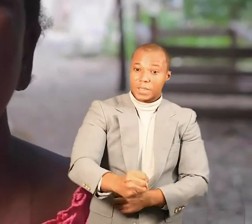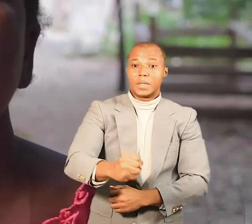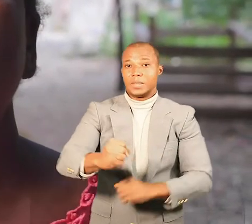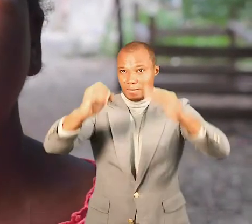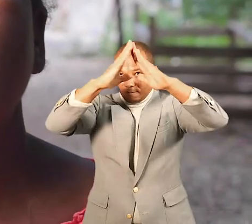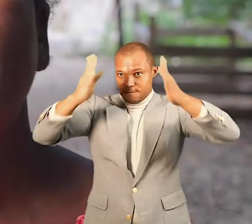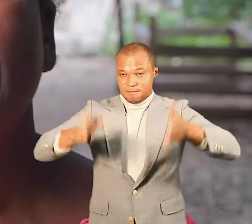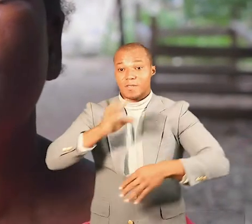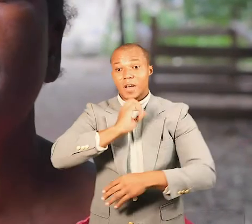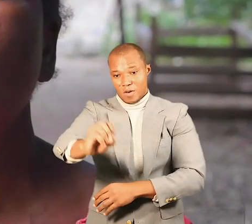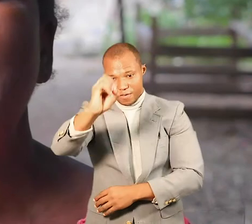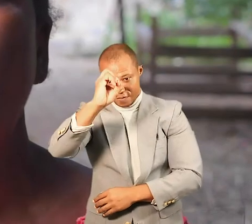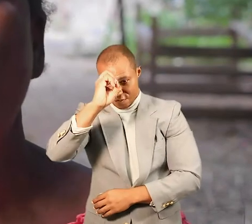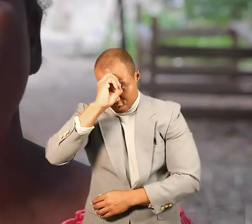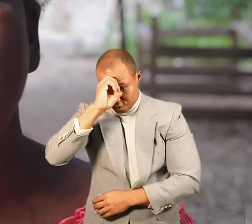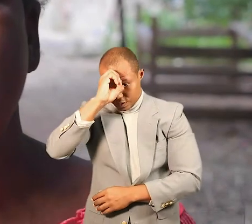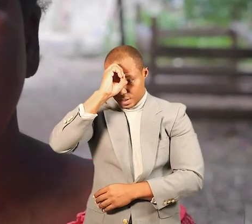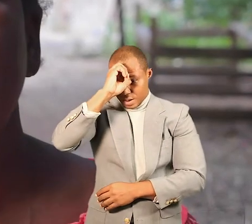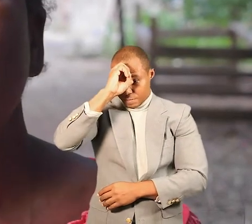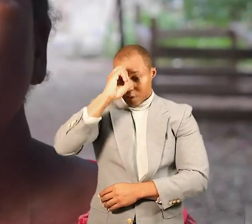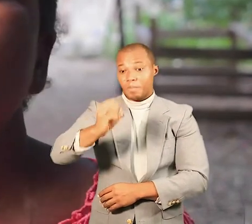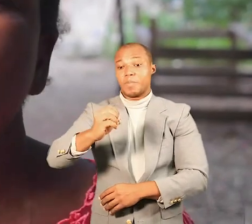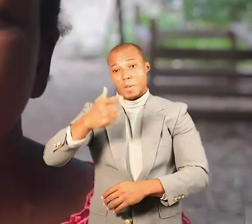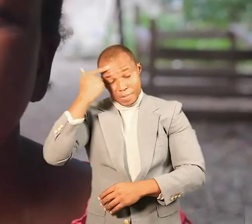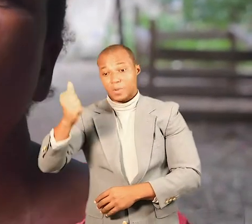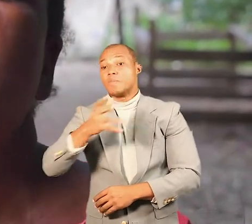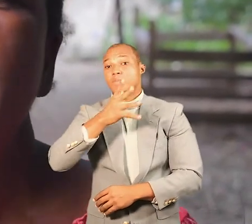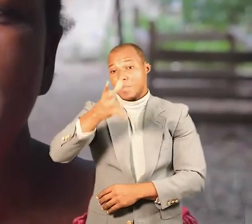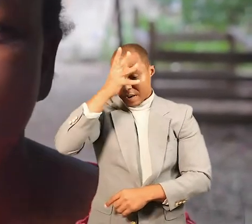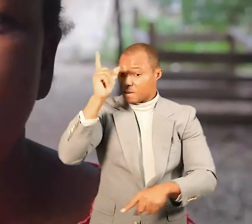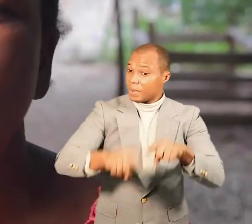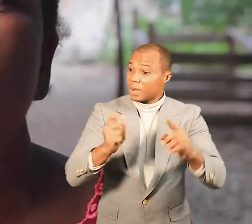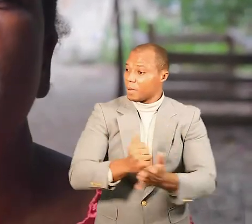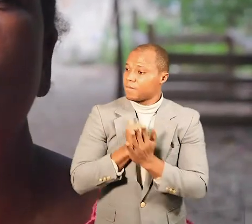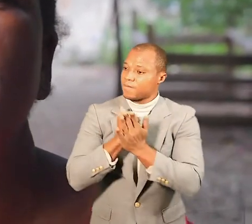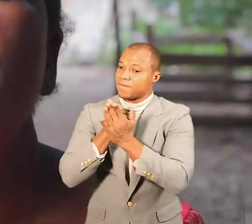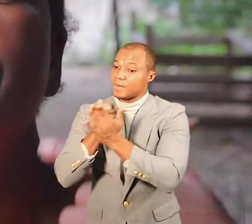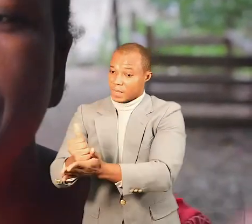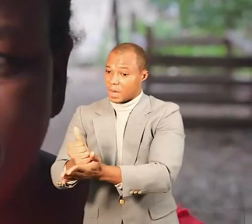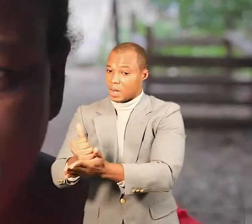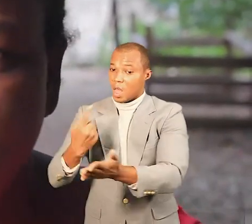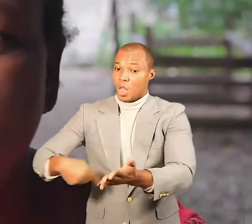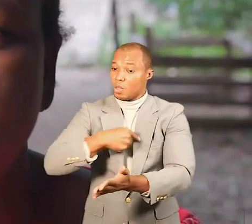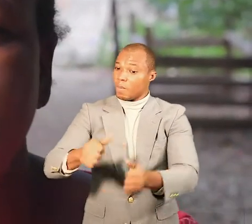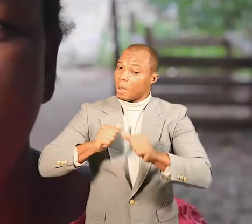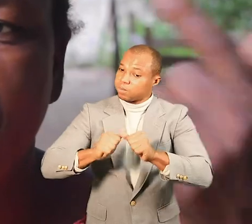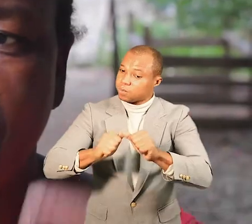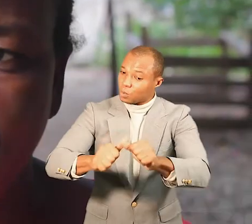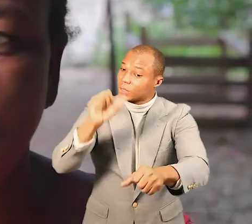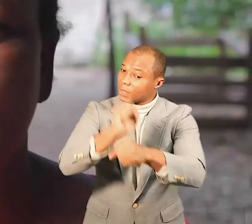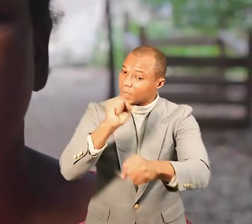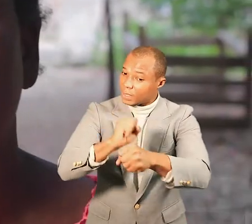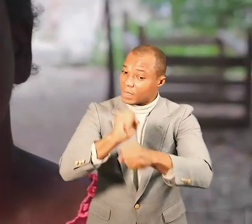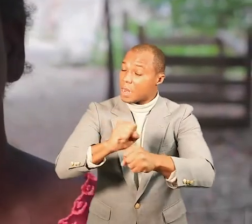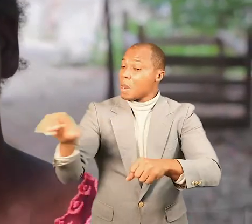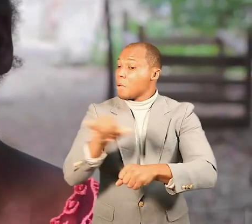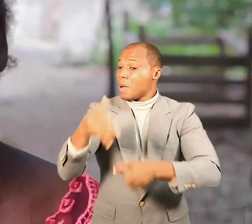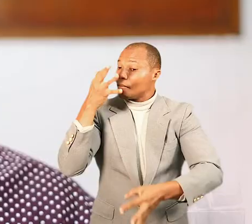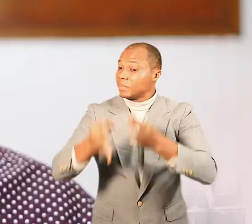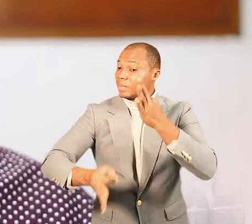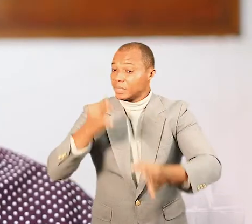le monde. Nous voulons que tout le monde ait un bon métier. Elle sortit là pour aider les parents, pour ne pas tourner dans la même misère qu'il était avant qu'il n'y ait pas